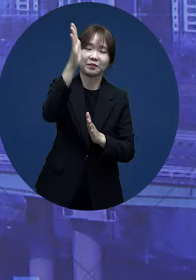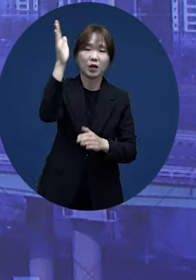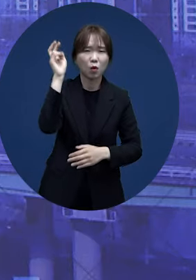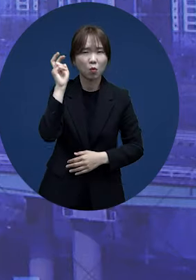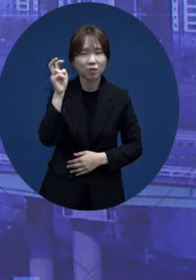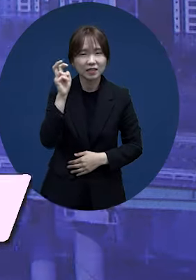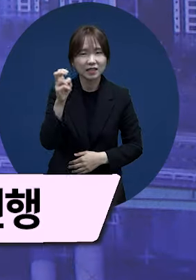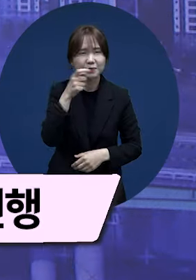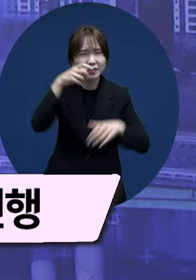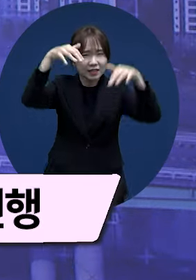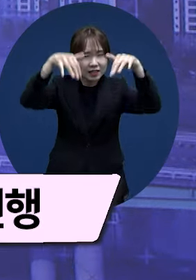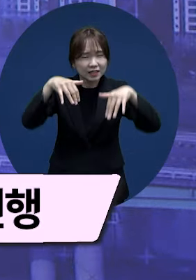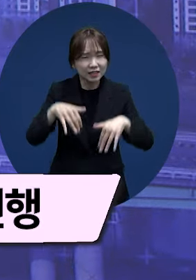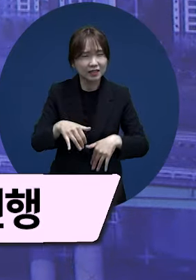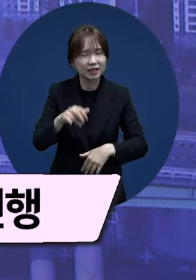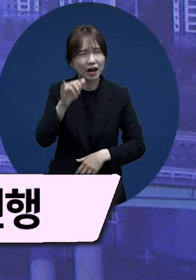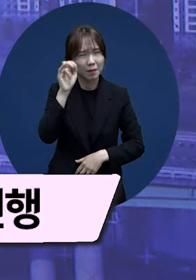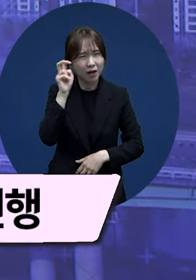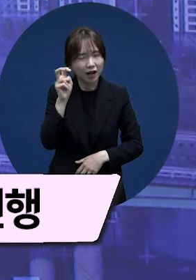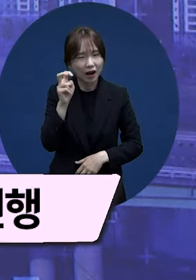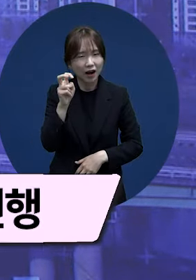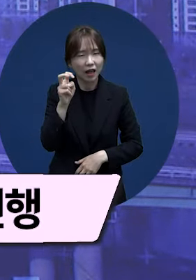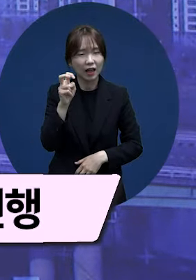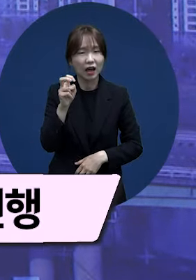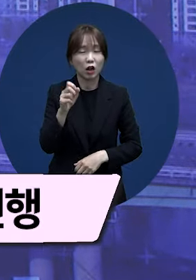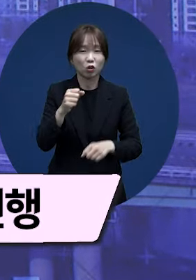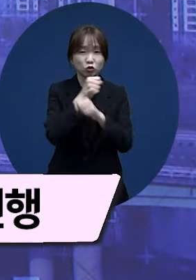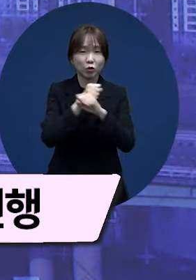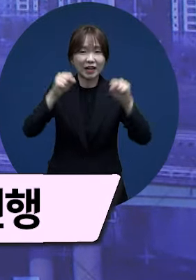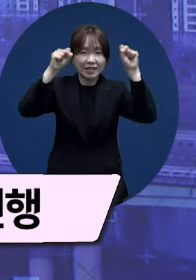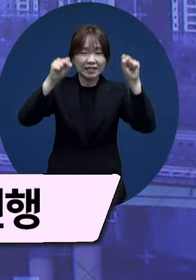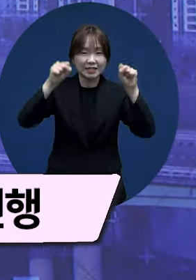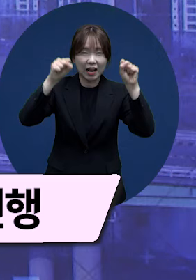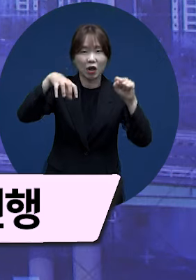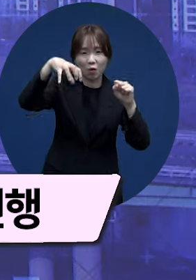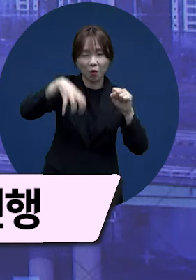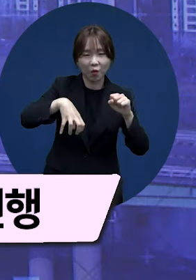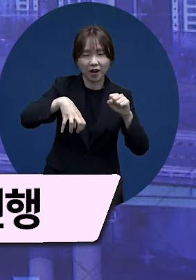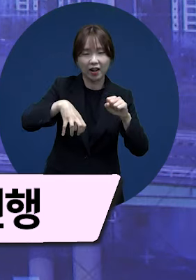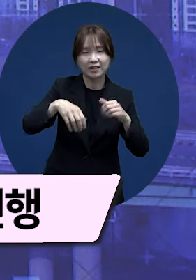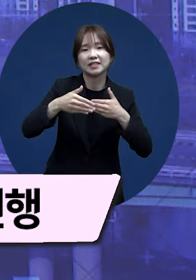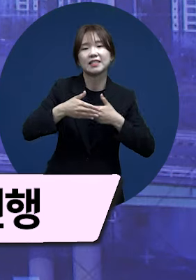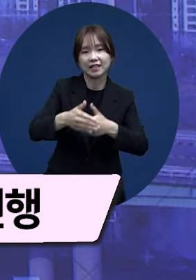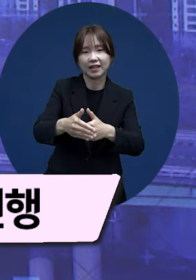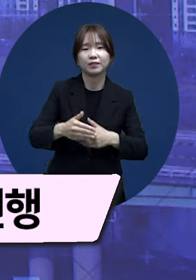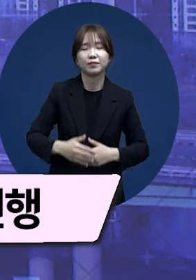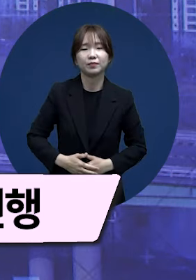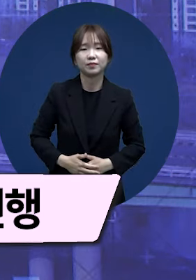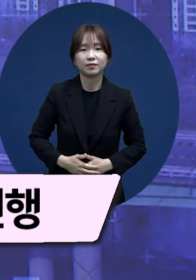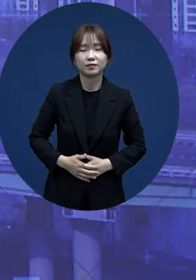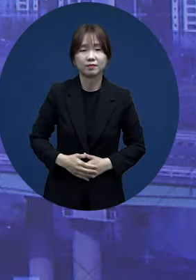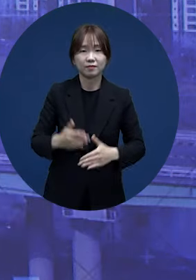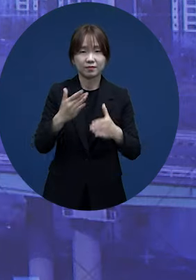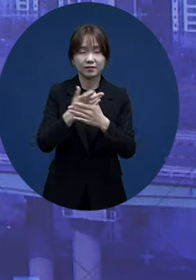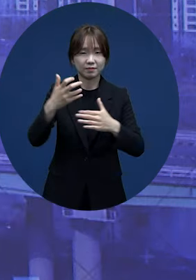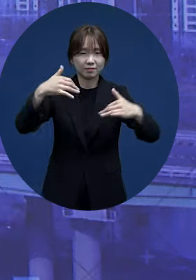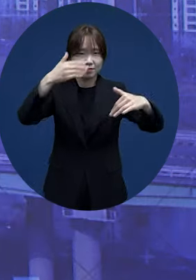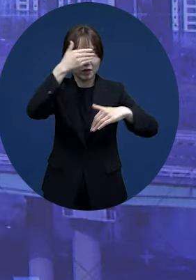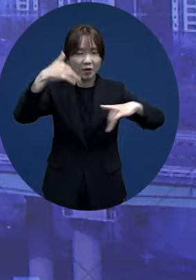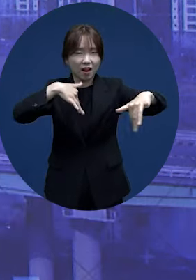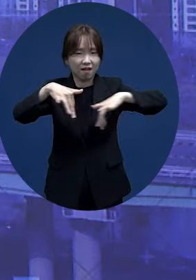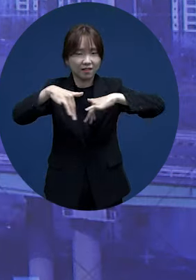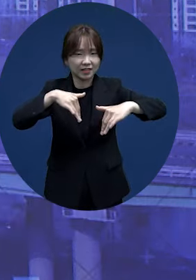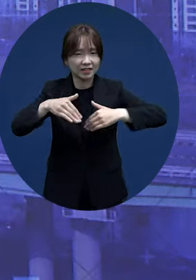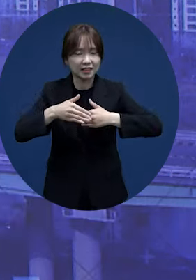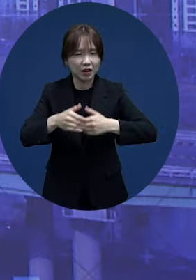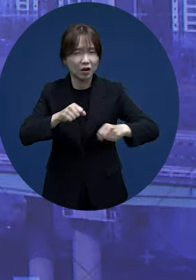예정입니다. 혹시 비 예보가 있을 시에는 종합운동장 실내체육관에서 계획대로 진행된다고 하는데요. 양산